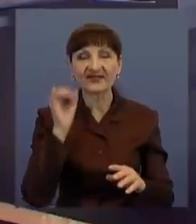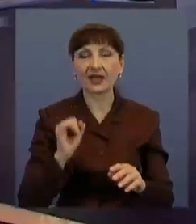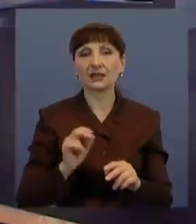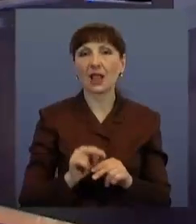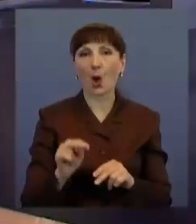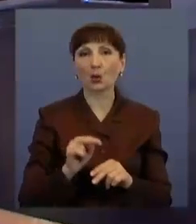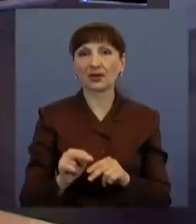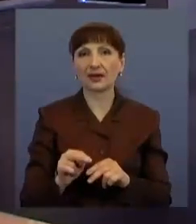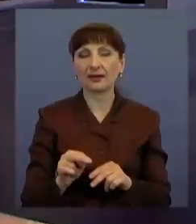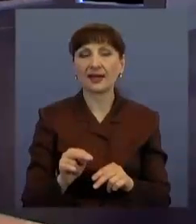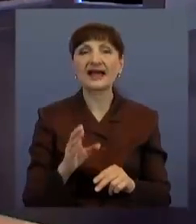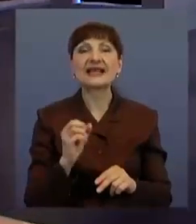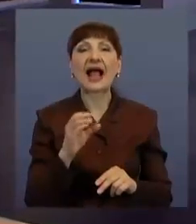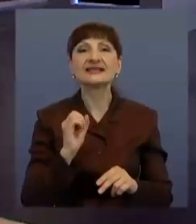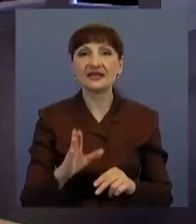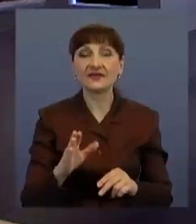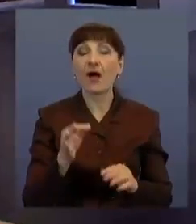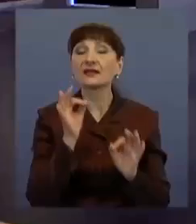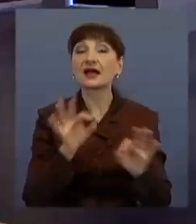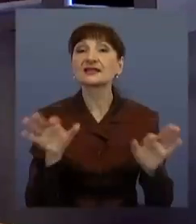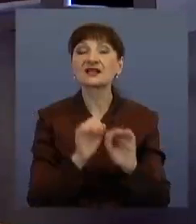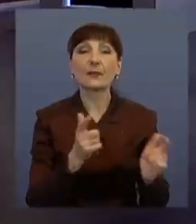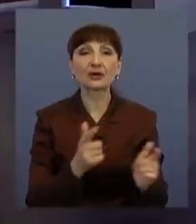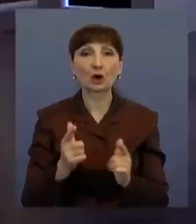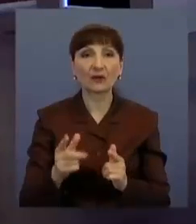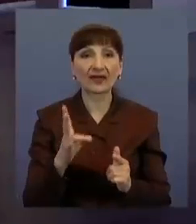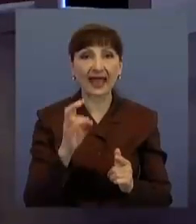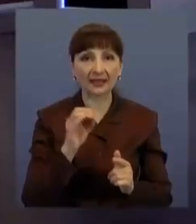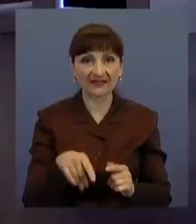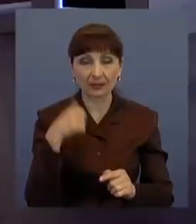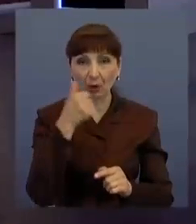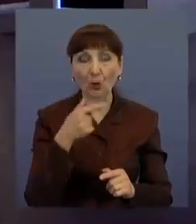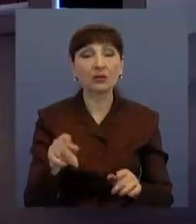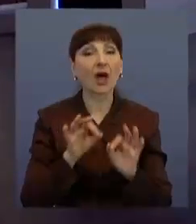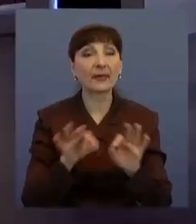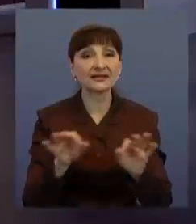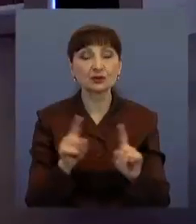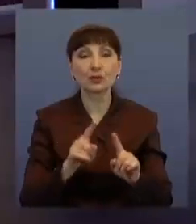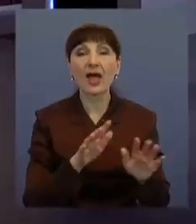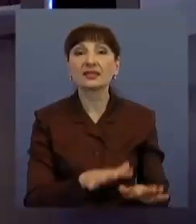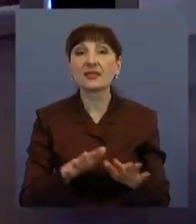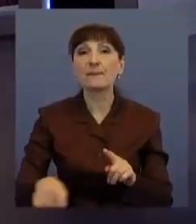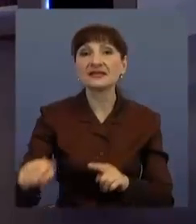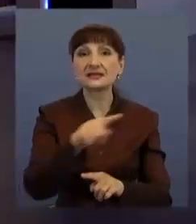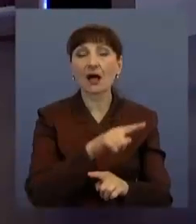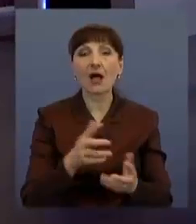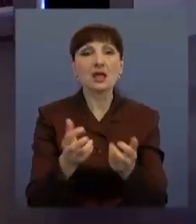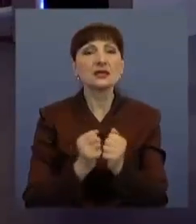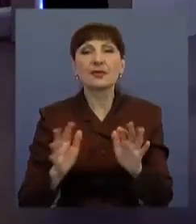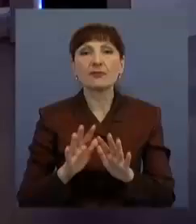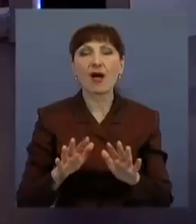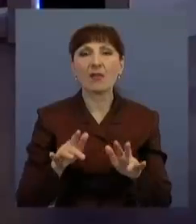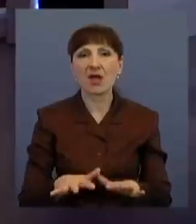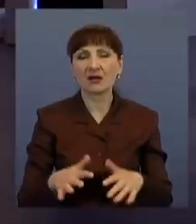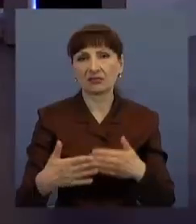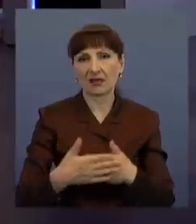Сагадиев, когда, собственно, рассказывал о подготовке к ЕНТ в этом году, обратил внимание, чтобы на местах не принимали меры наказания